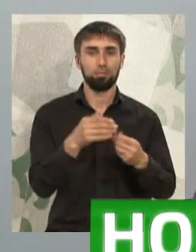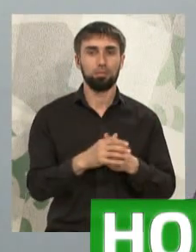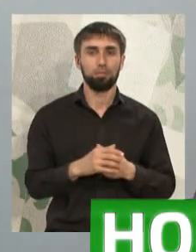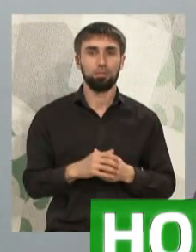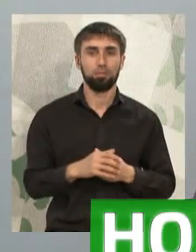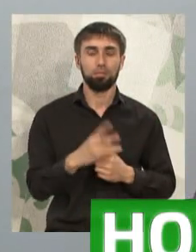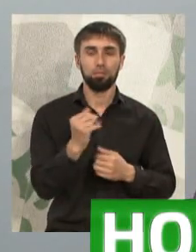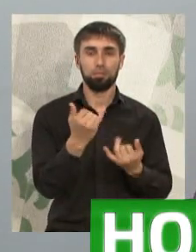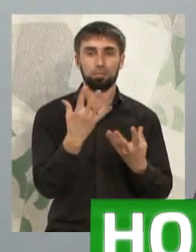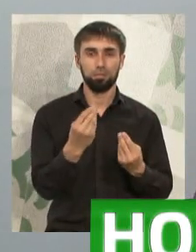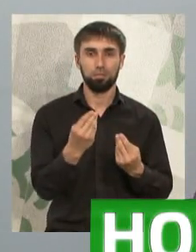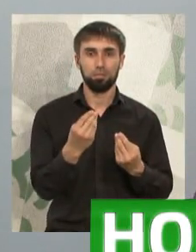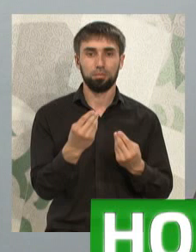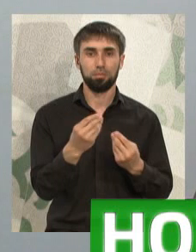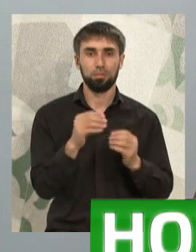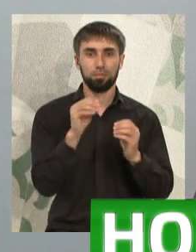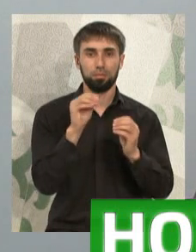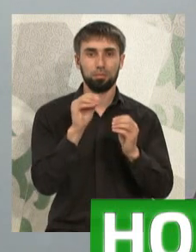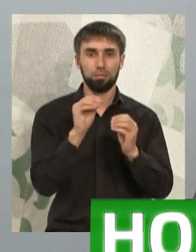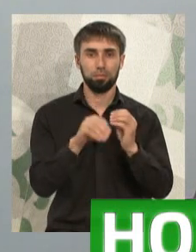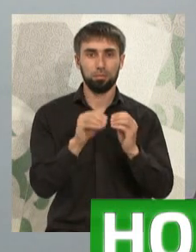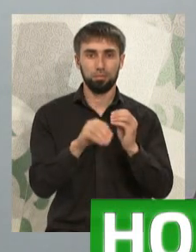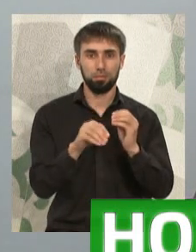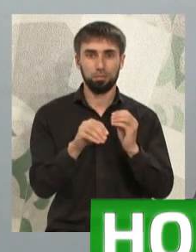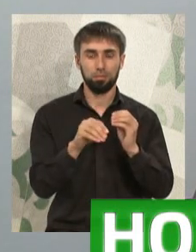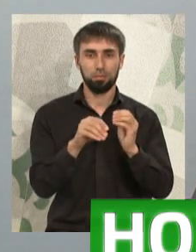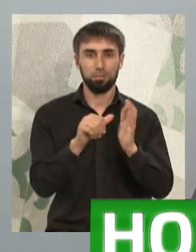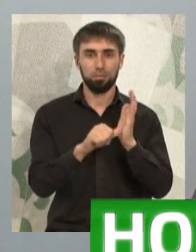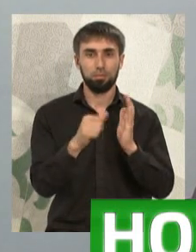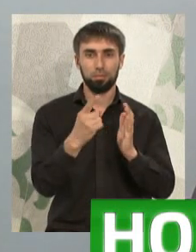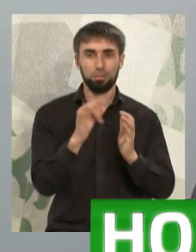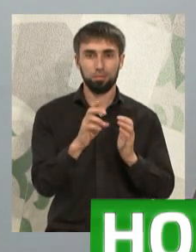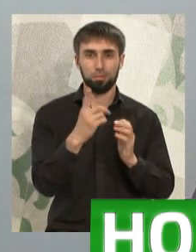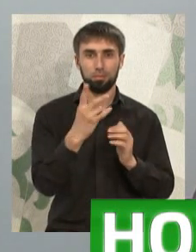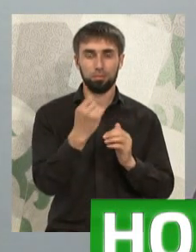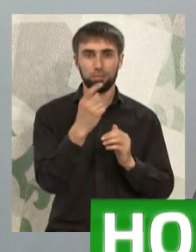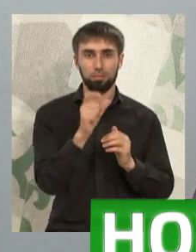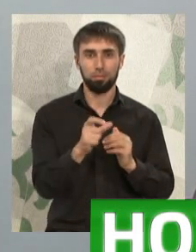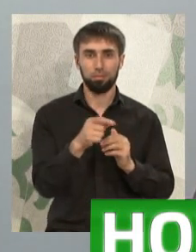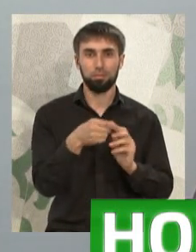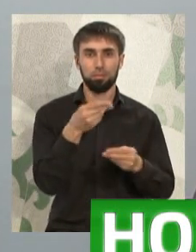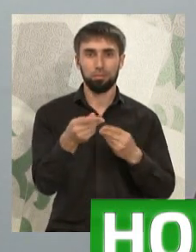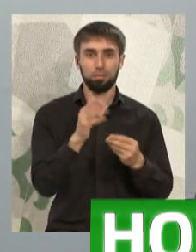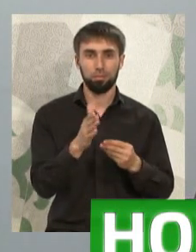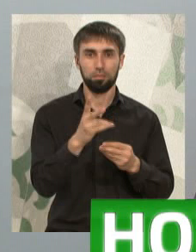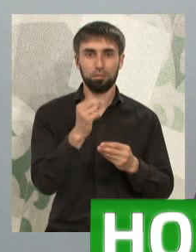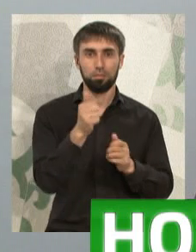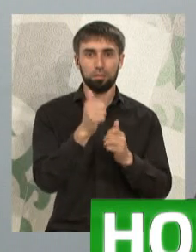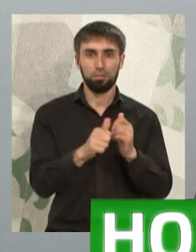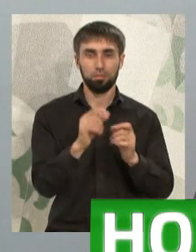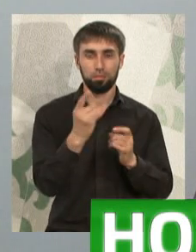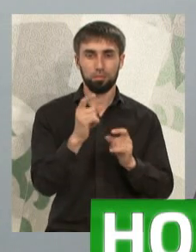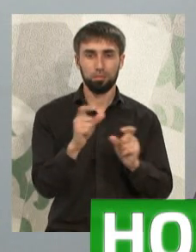На сегодняшний день это 10 461 рубль на человека. Выплата будет производиться на каждого ребенка,